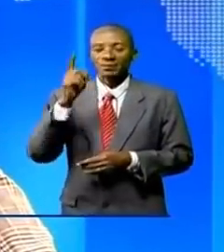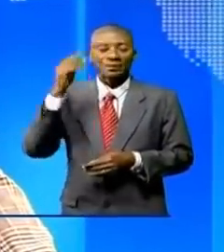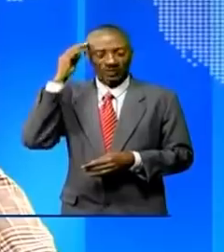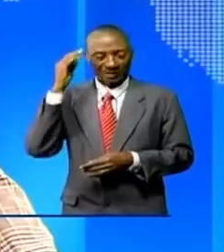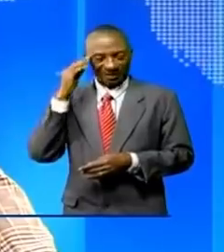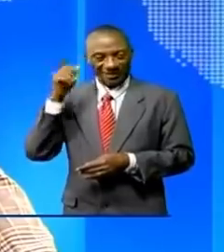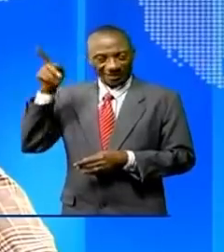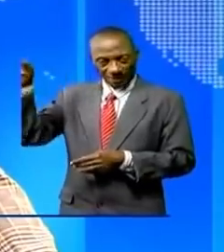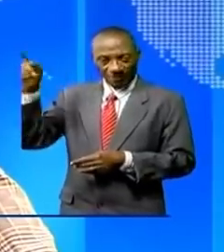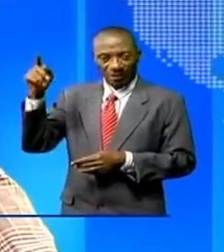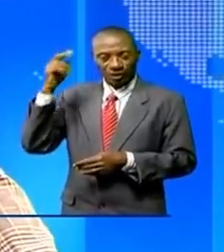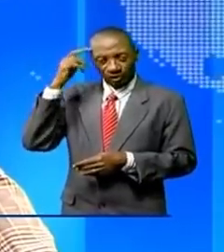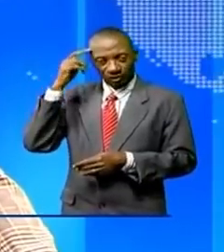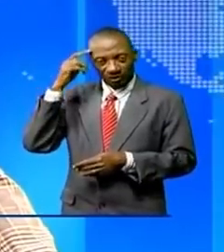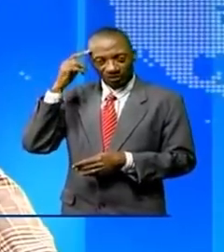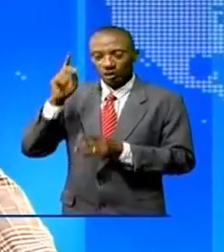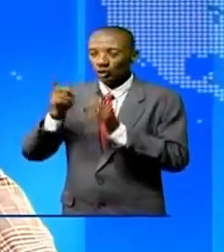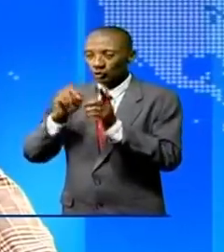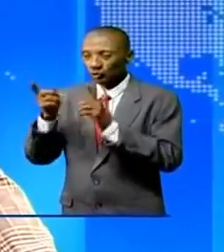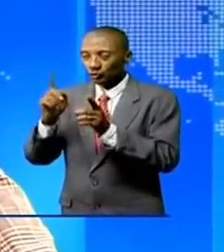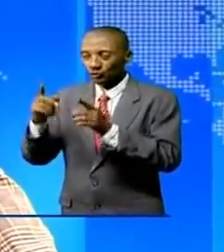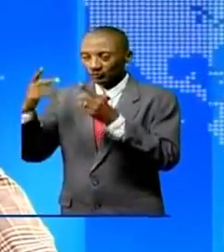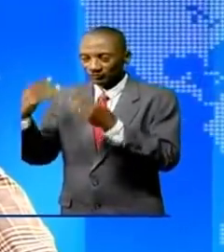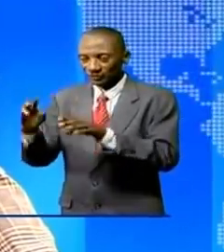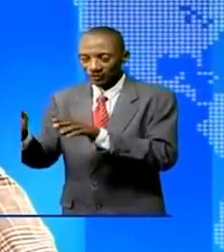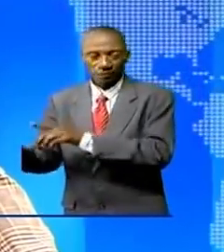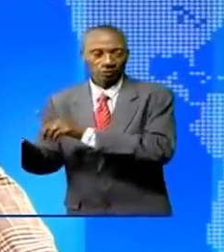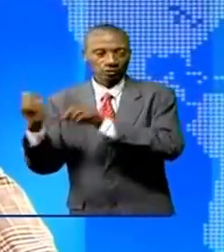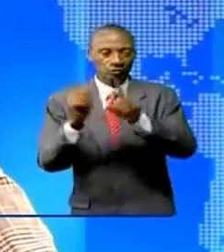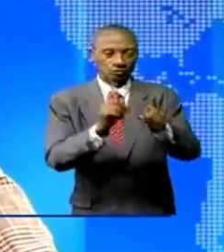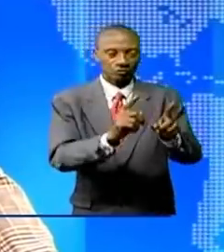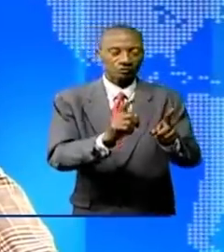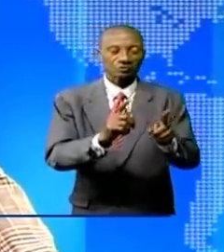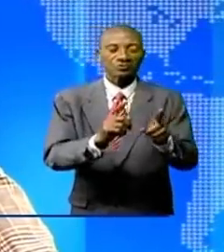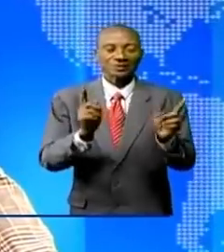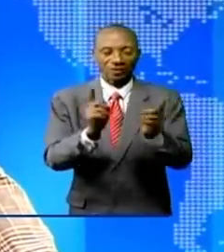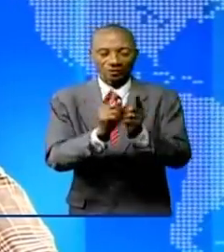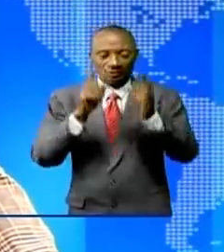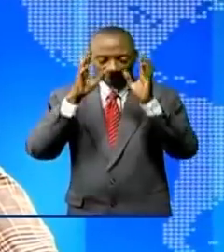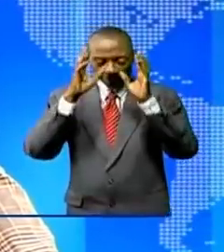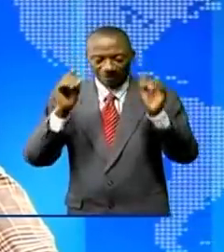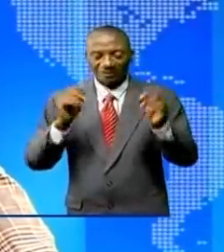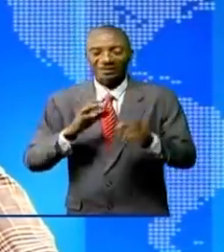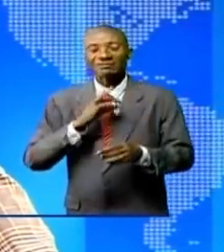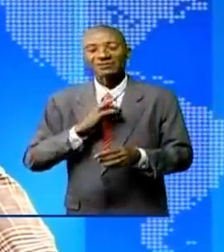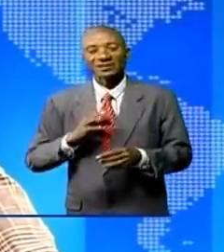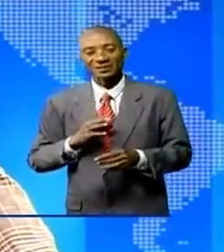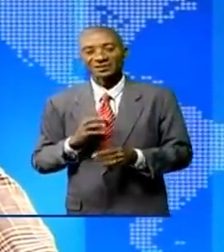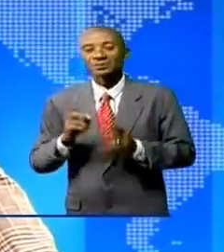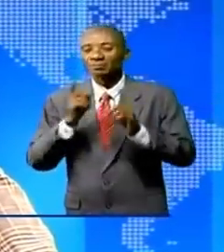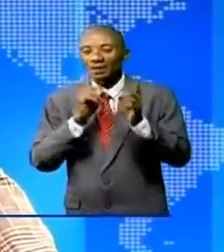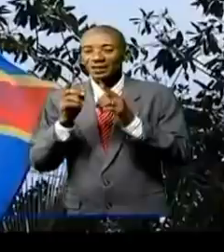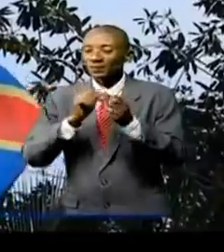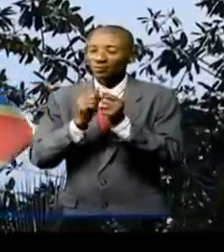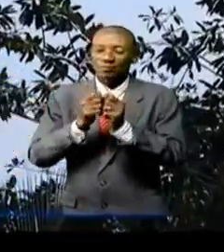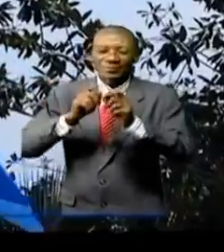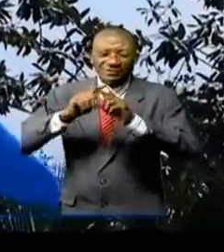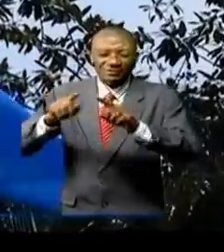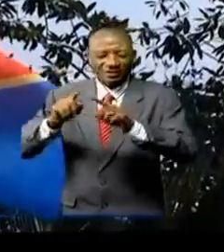entre Kinshasa et Ankara ont été signés, ce qui va permettre le renforcement des relations diplomatiques. Reportage.